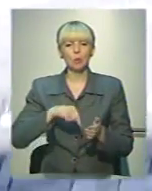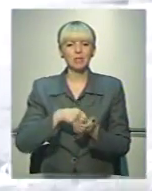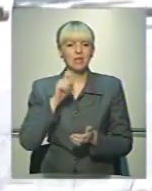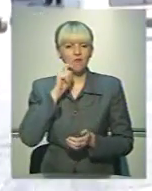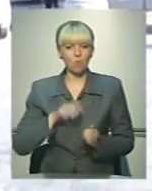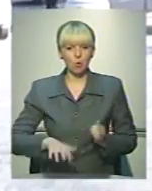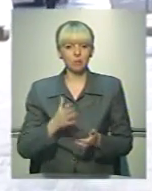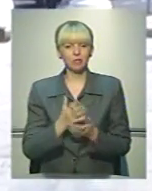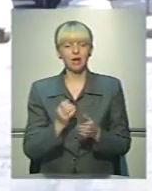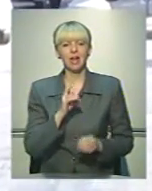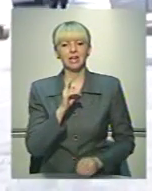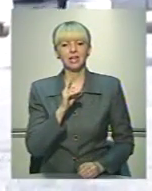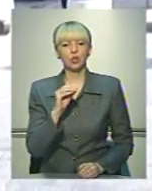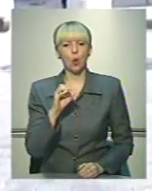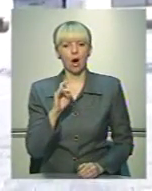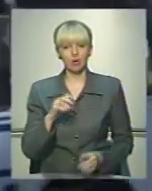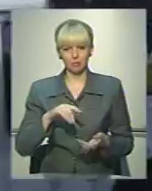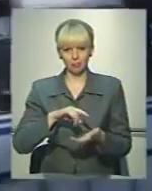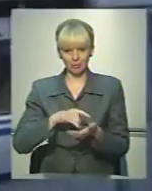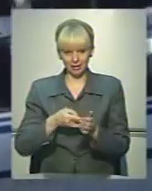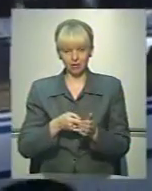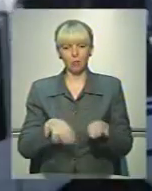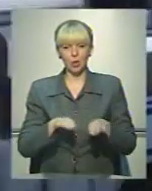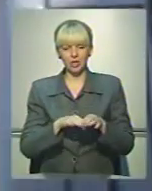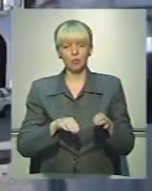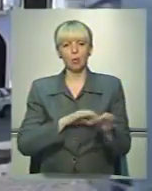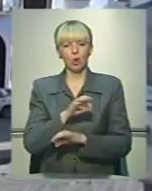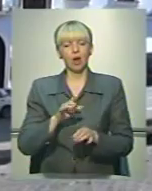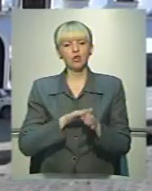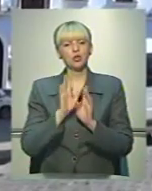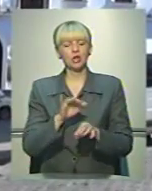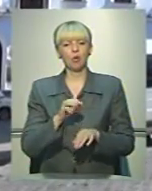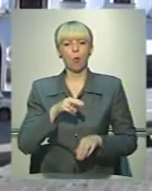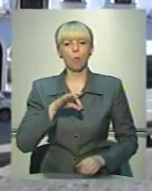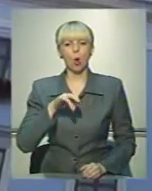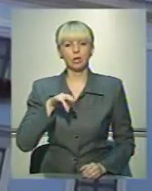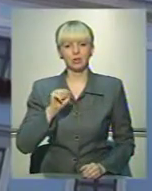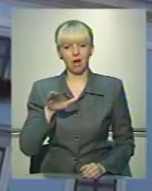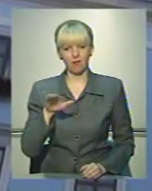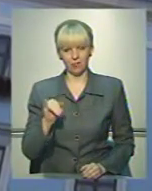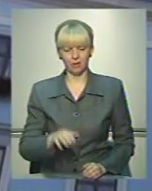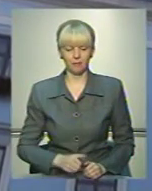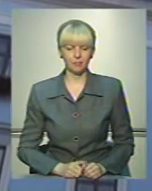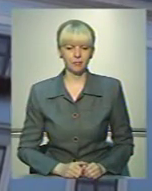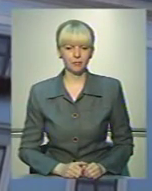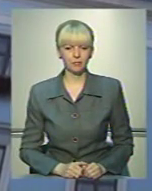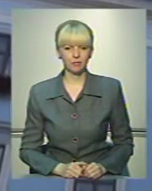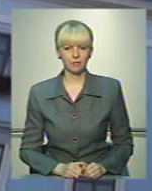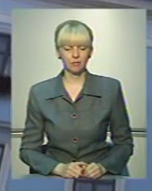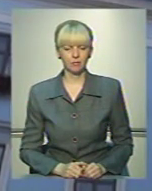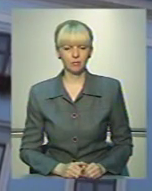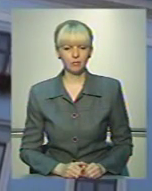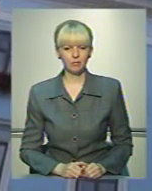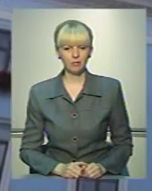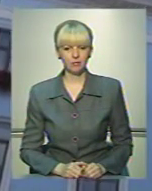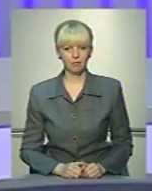в Україні, де є QR-плити. Подібний проект реалізований поки що лише у Полтаві. Наталя Синюсик, Назар Волошенюк,